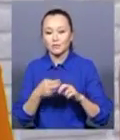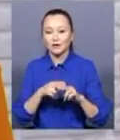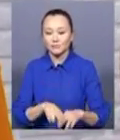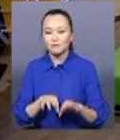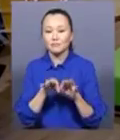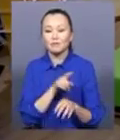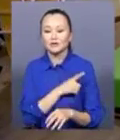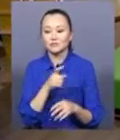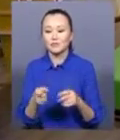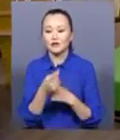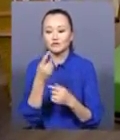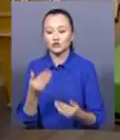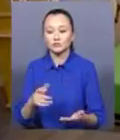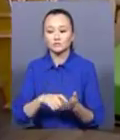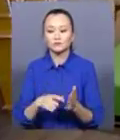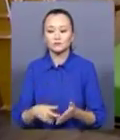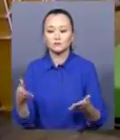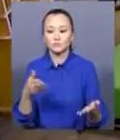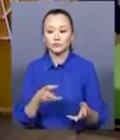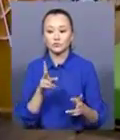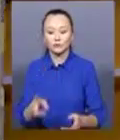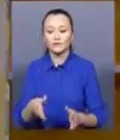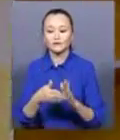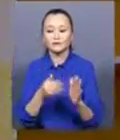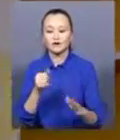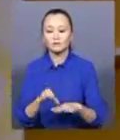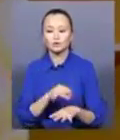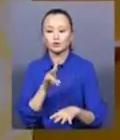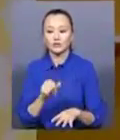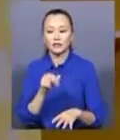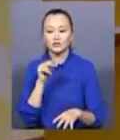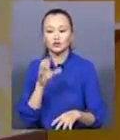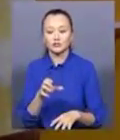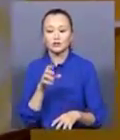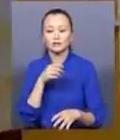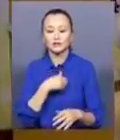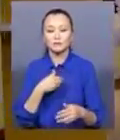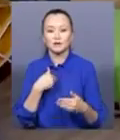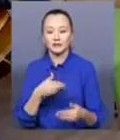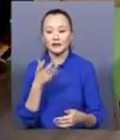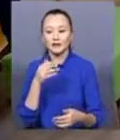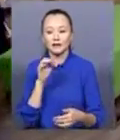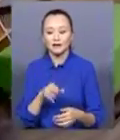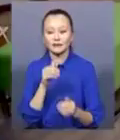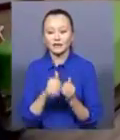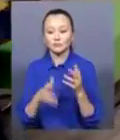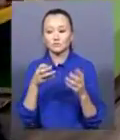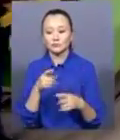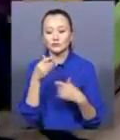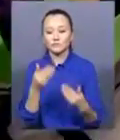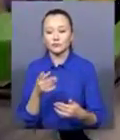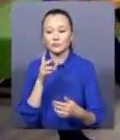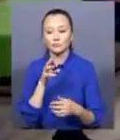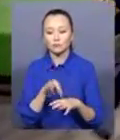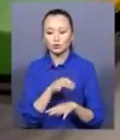мастера сейчас появятся в этой студии. Кто вызывал мужа на час? Дима, ты ли это? Кайрат, Свет. Ты меня удивляешь каждым днем. Ты сегодня муж на